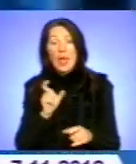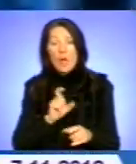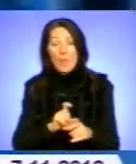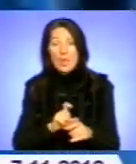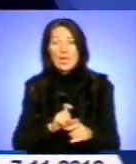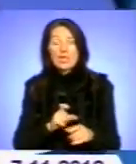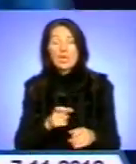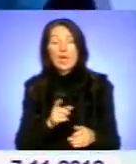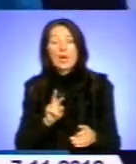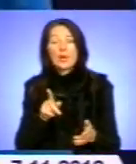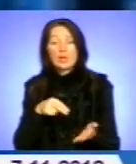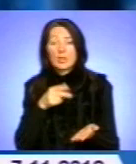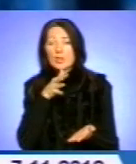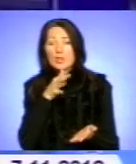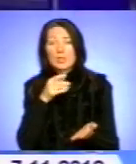сподружжя.